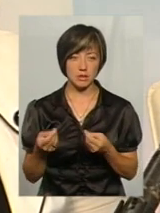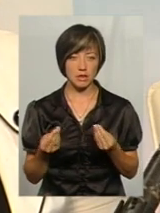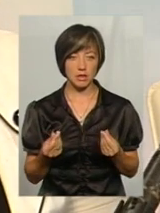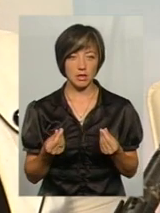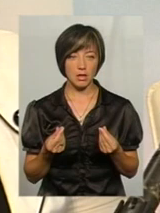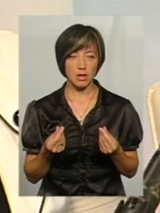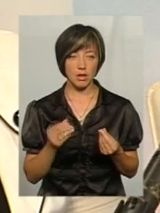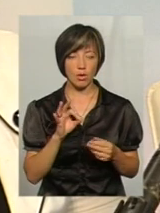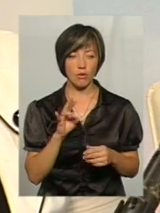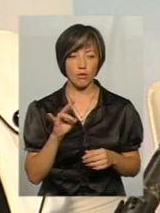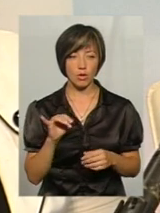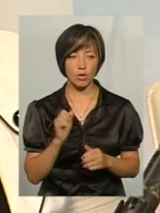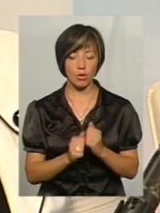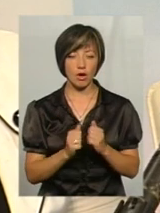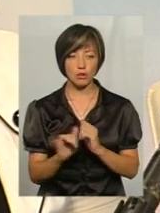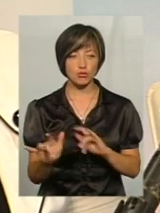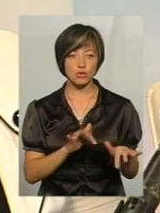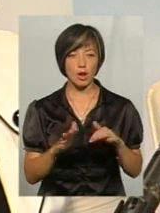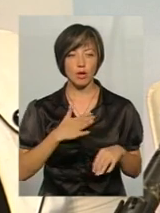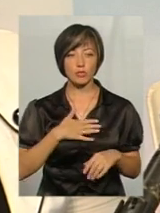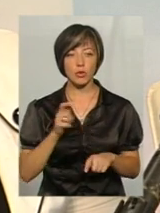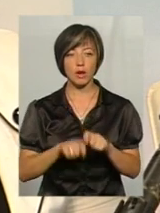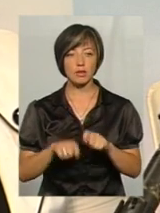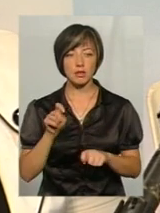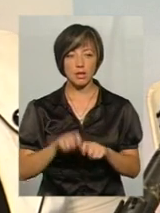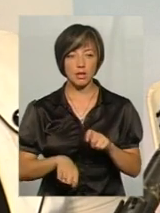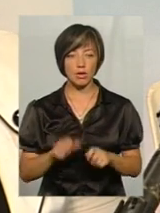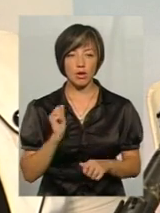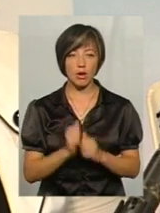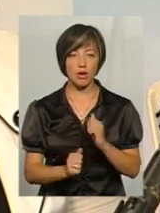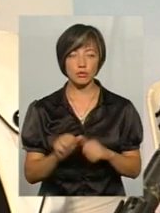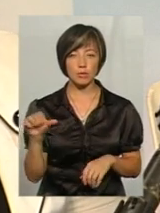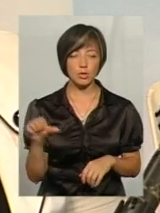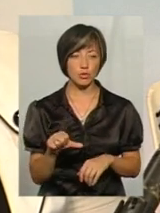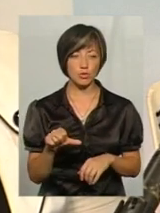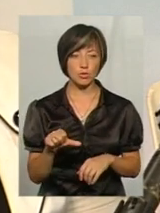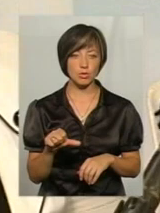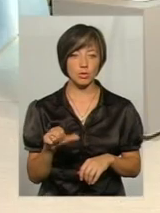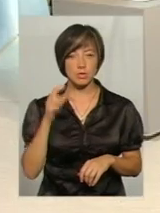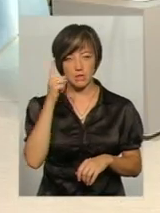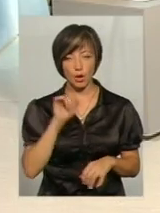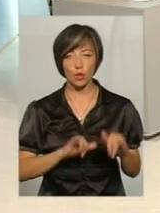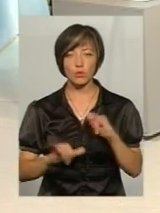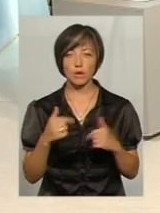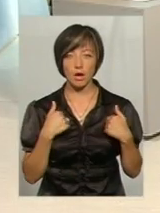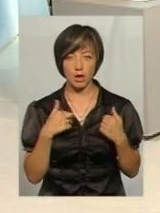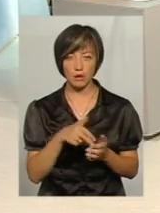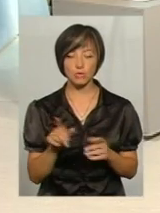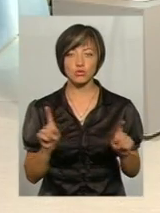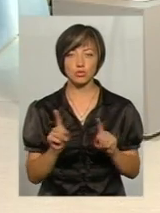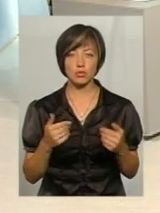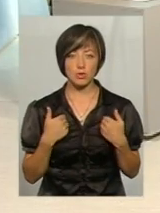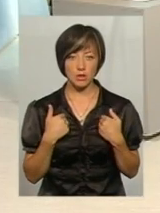принесла. Они каждый шаг мой контролировали. Каждую минуту они знали, куда я, что я, потому что